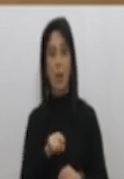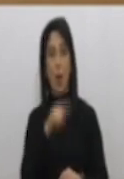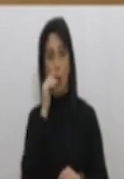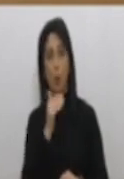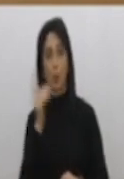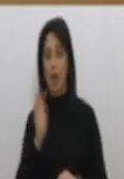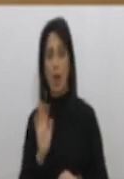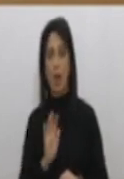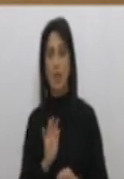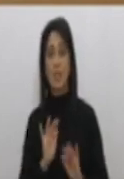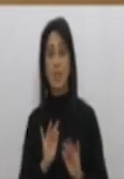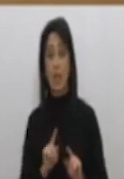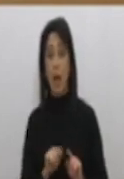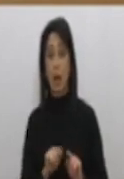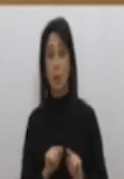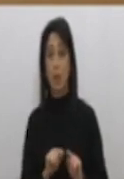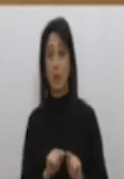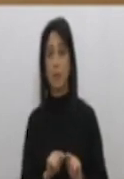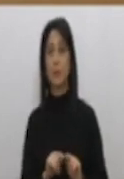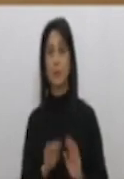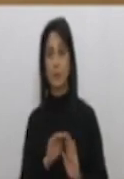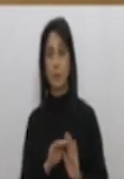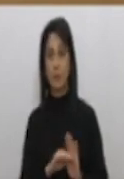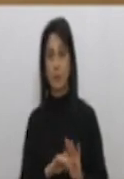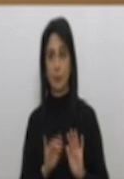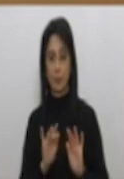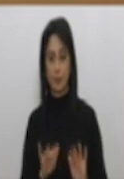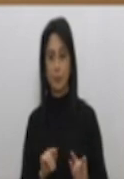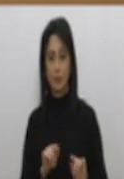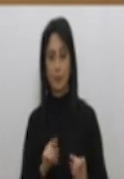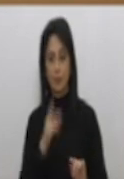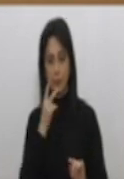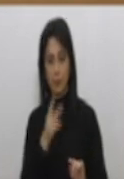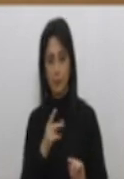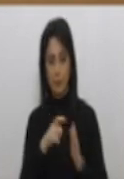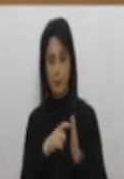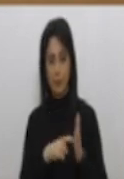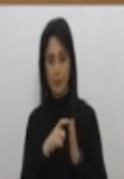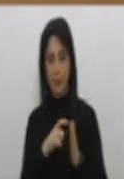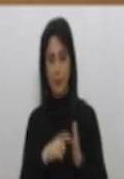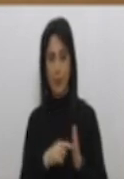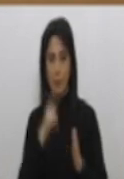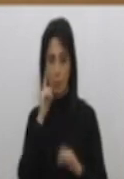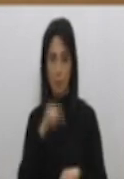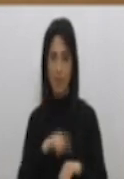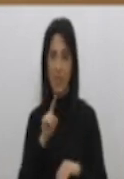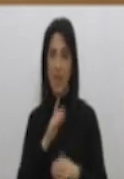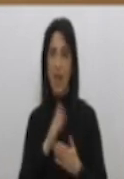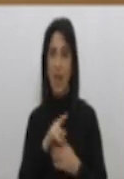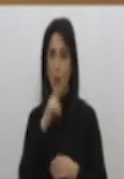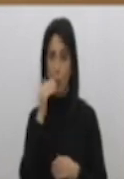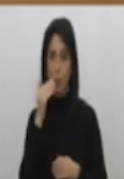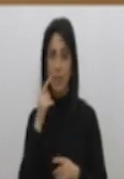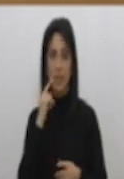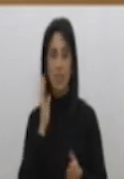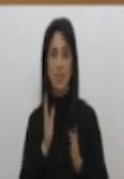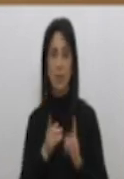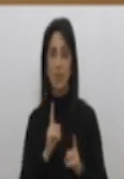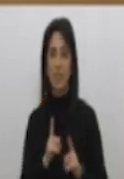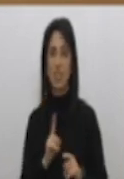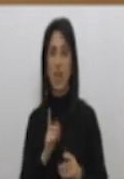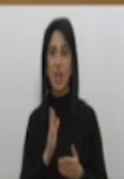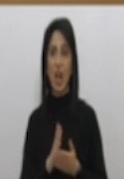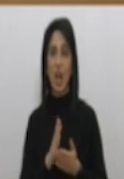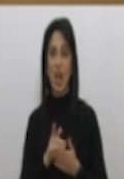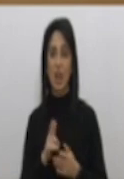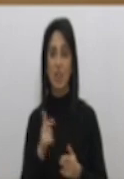prorusulebi. Magram modi chamovtvalot sakmeebi da amis mikhedvit gavarchiot ikneba miukhtet ra ari prorusoba da sinamdvileshi radgas